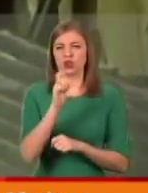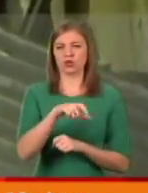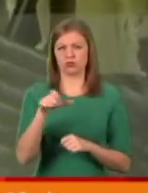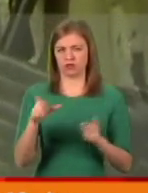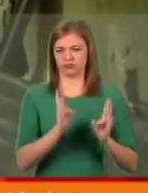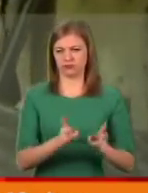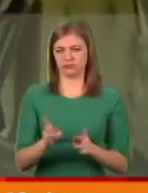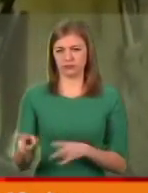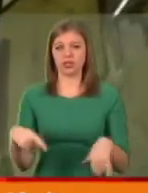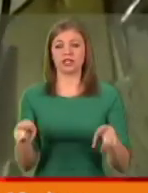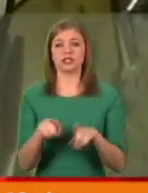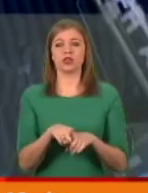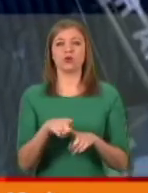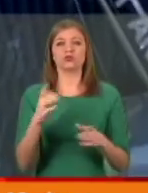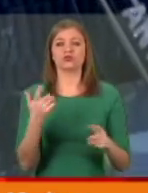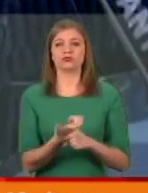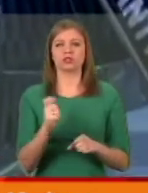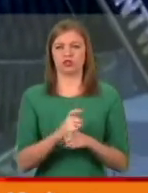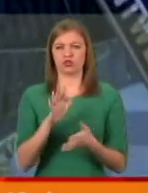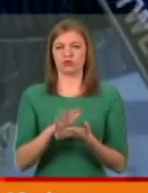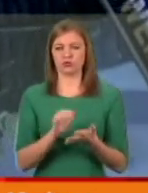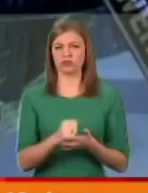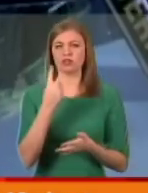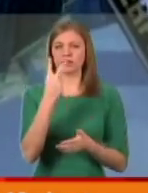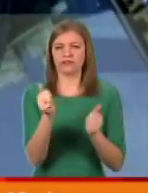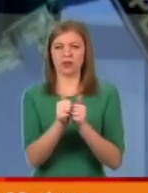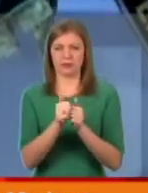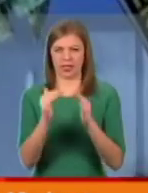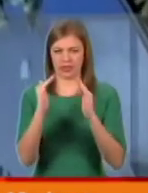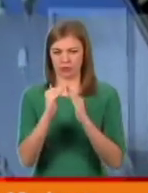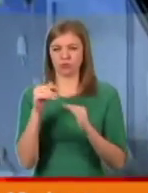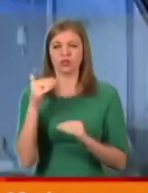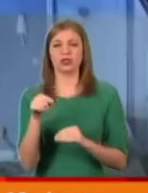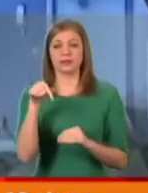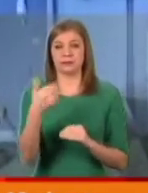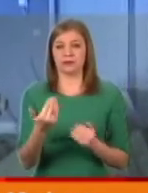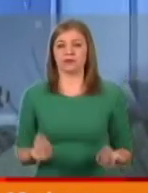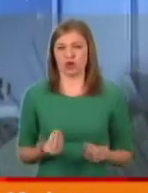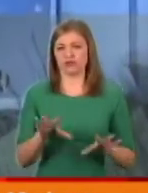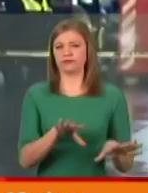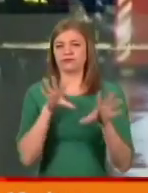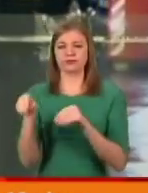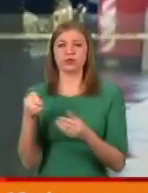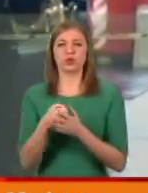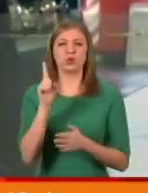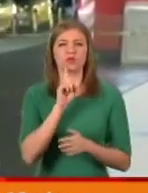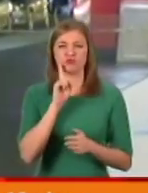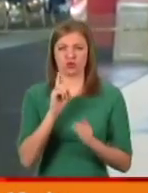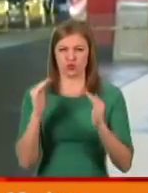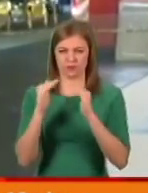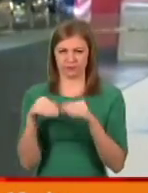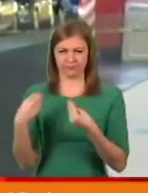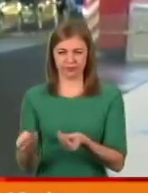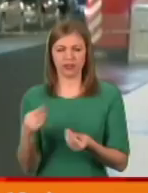людей поранені. Також значно пошкоджено два прилеглі будинки. Їхніх мешканців відселили до тимчасових